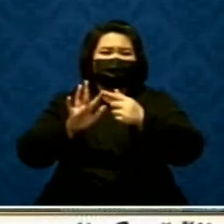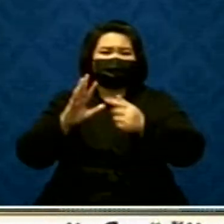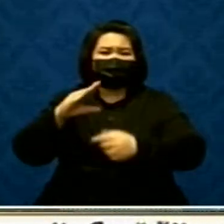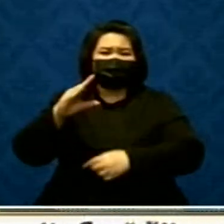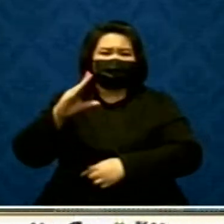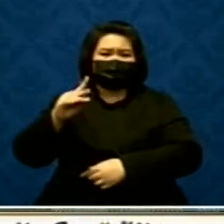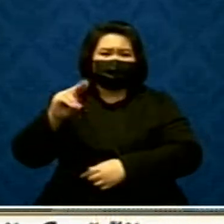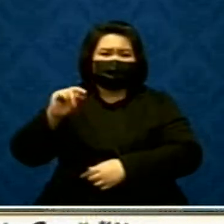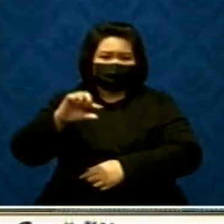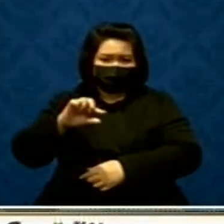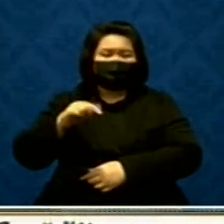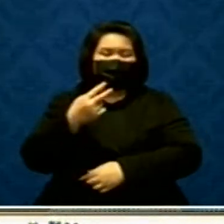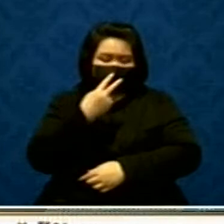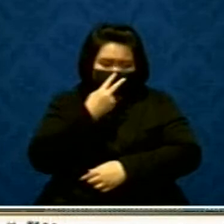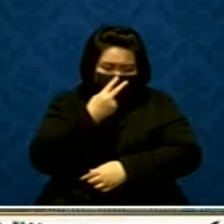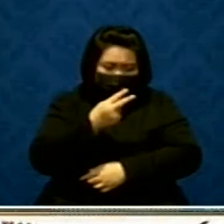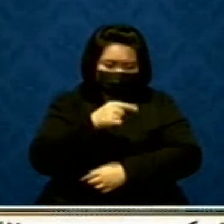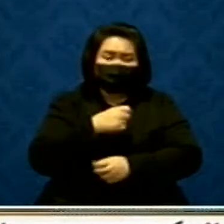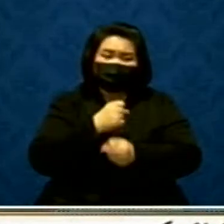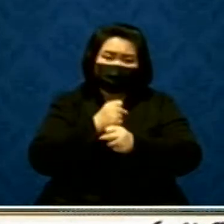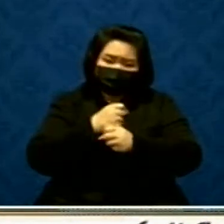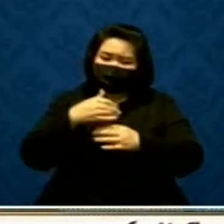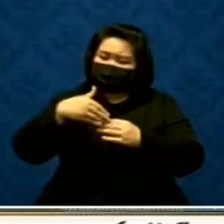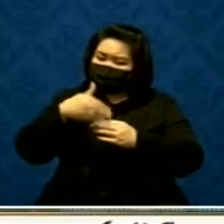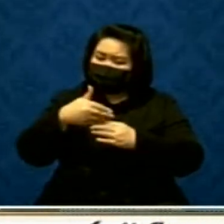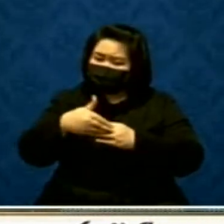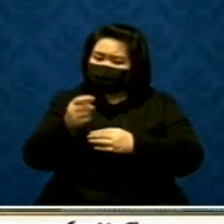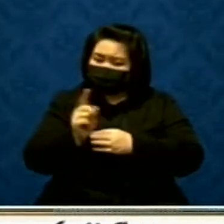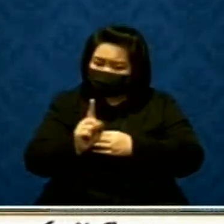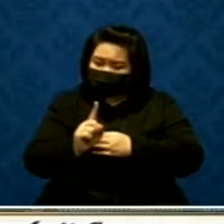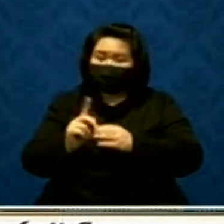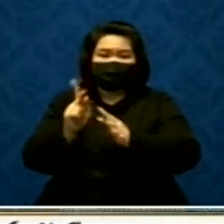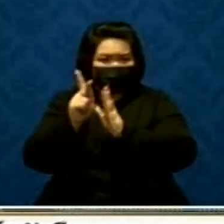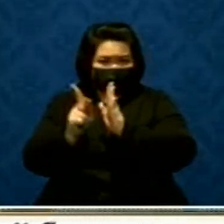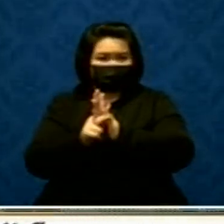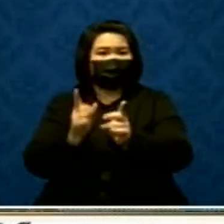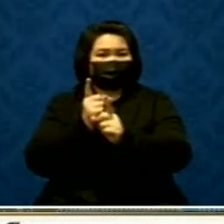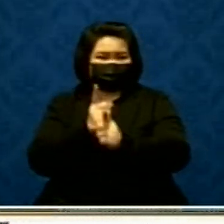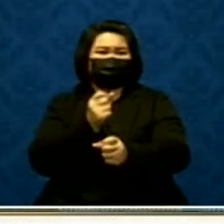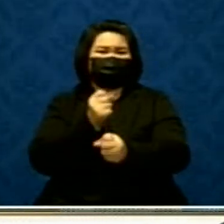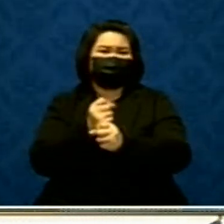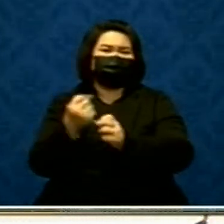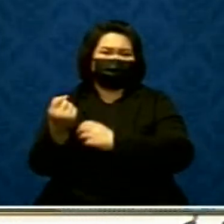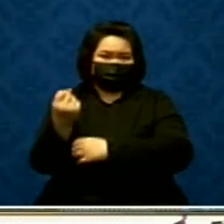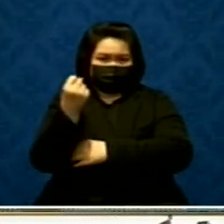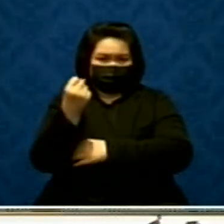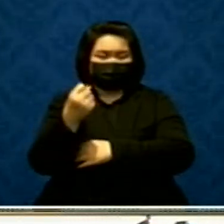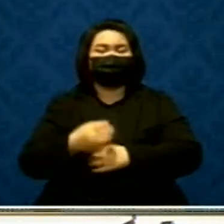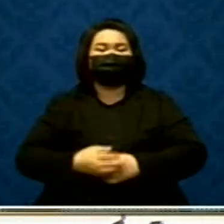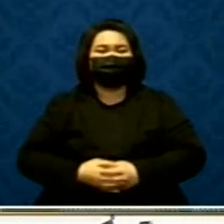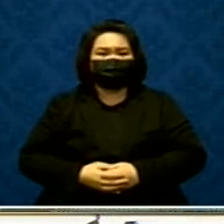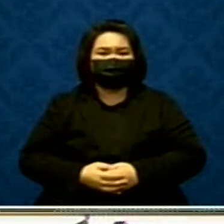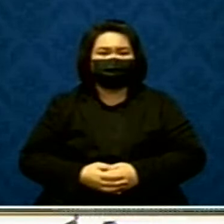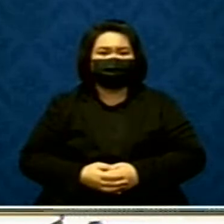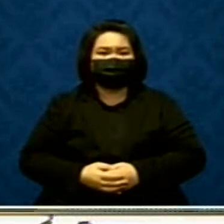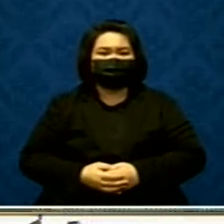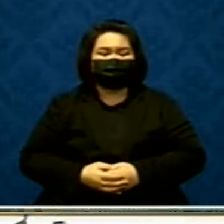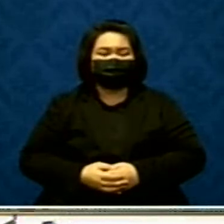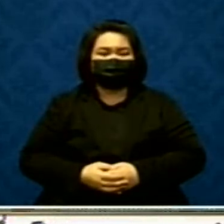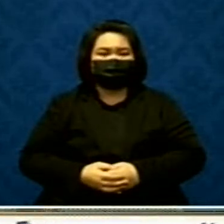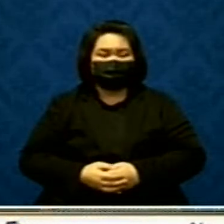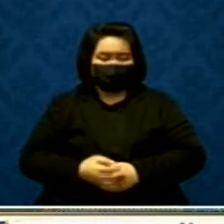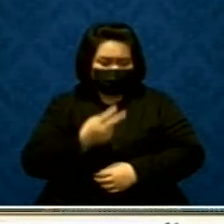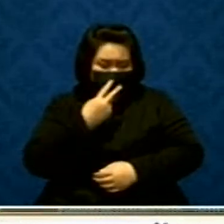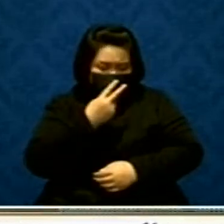ความคืบหน้าและดำเนินการตามกฎหมายและหลักธรรมาภิบาลอย่างเคร่งครัดนะครับแล้วก็ให้ปฏิบัติด้วยความเท่า